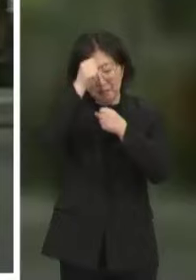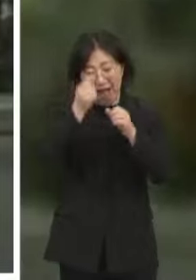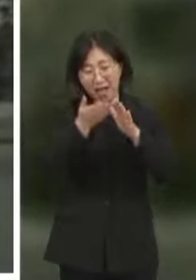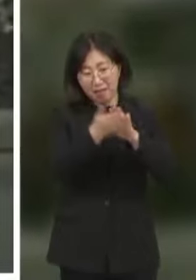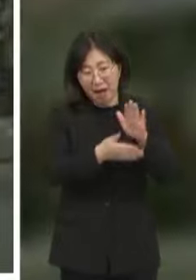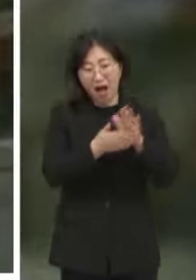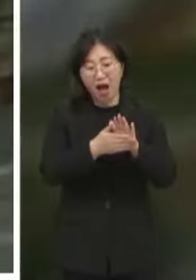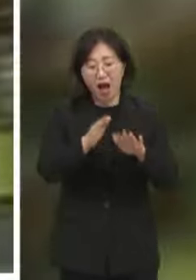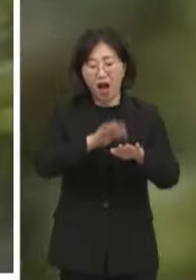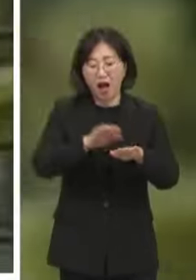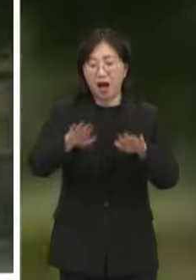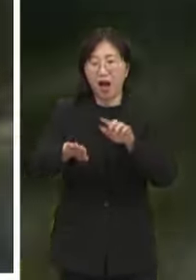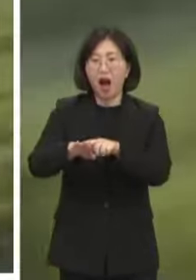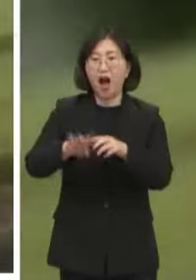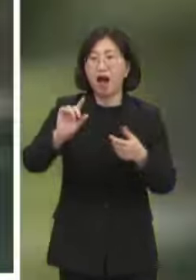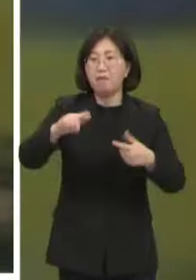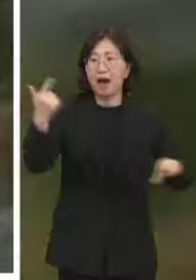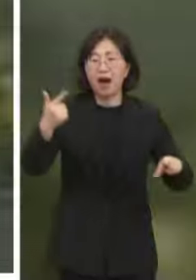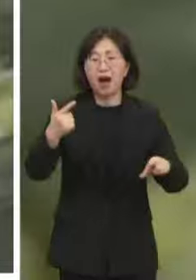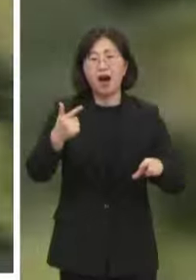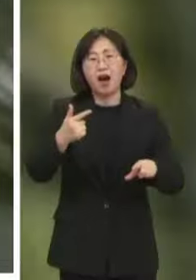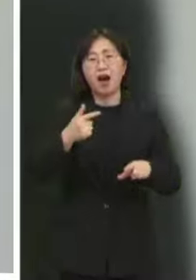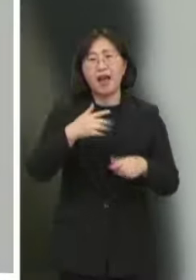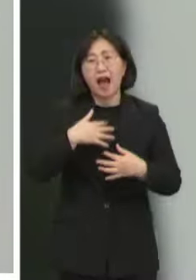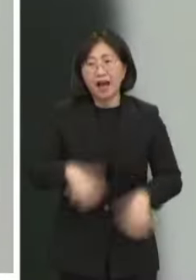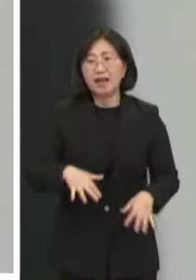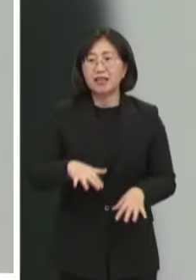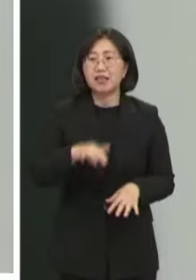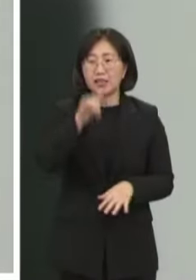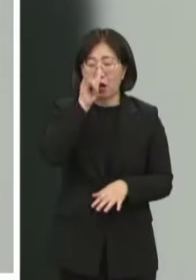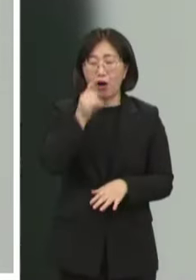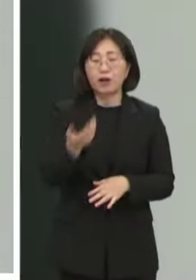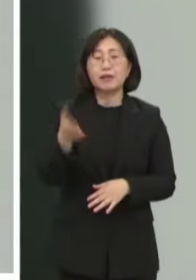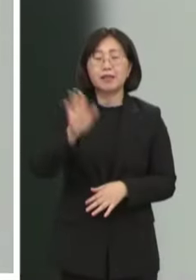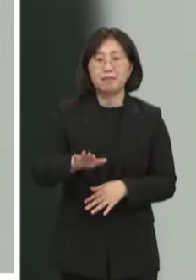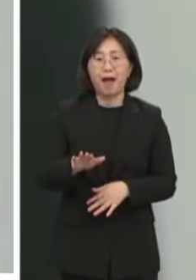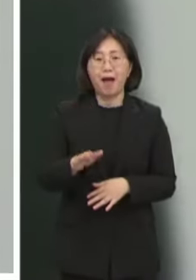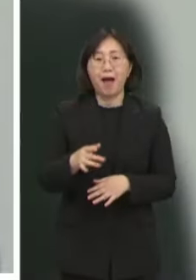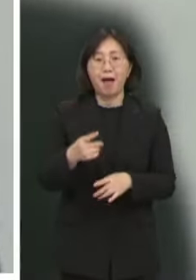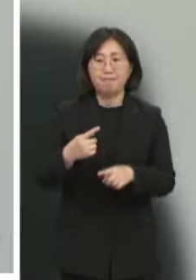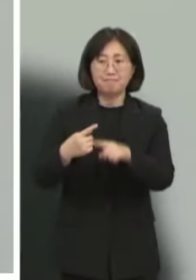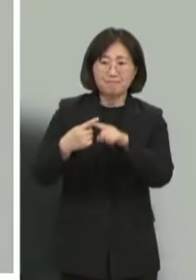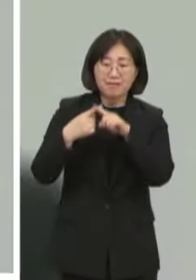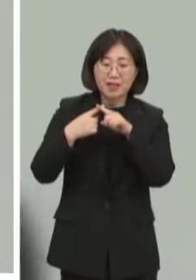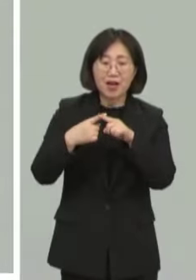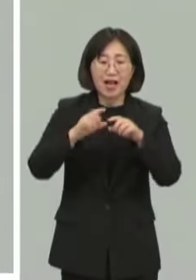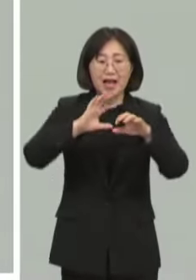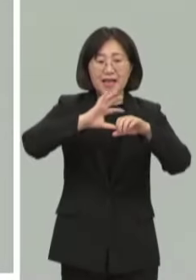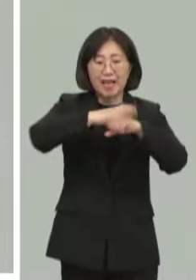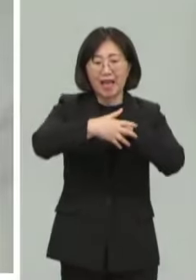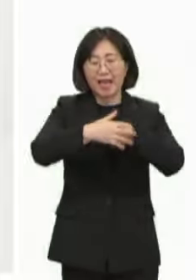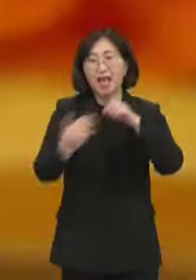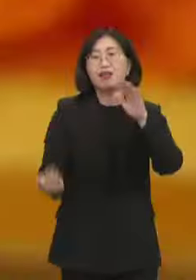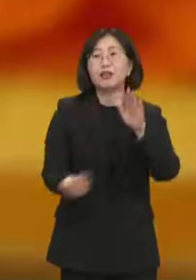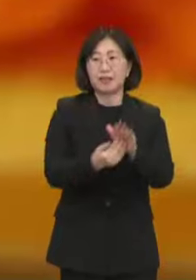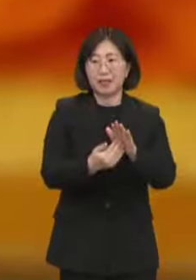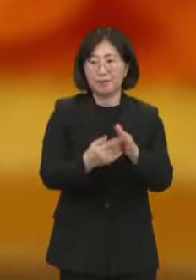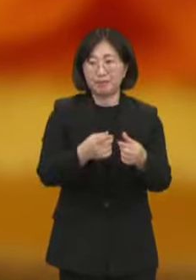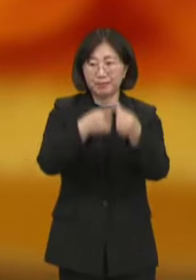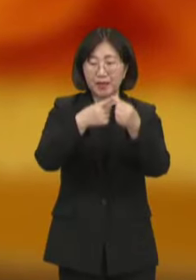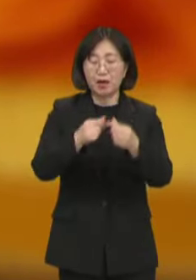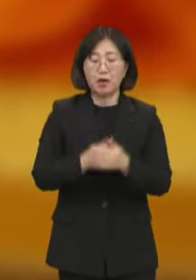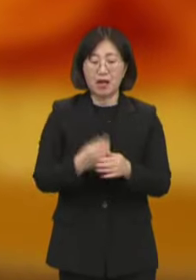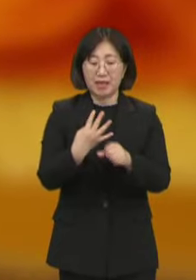조건까지 자신이 가진 모든 약점을 딛고 불굴의 정신력으로 세계 정상에 우뚝 섰습니다. 4년